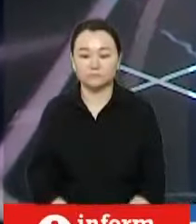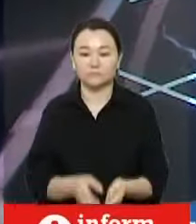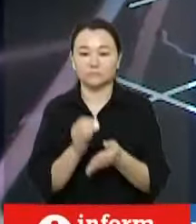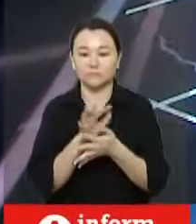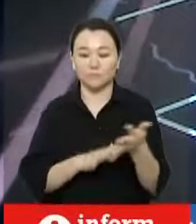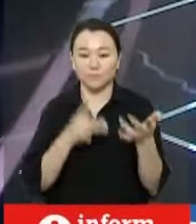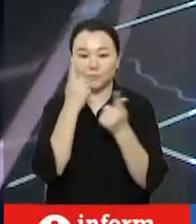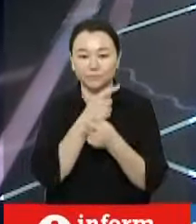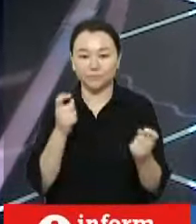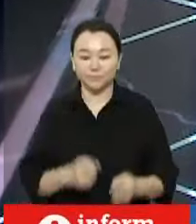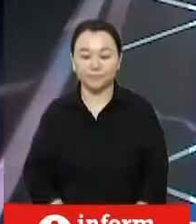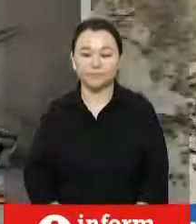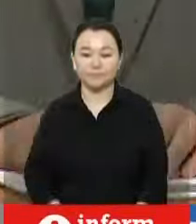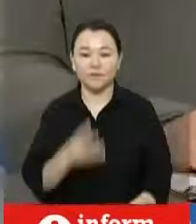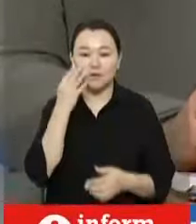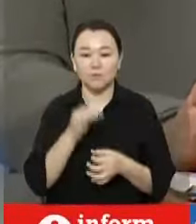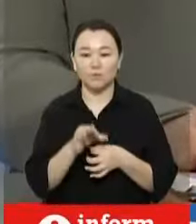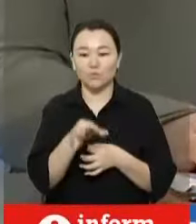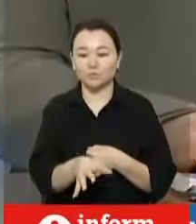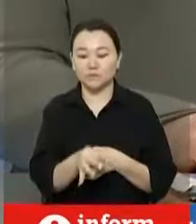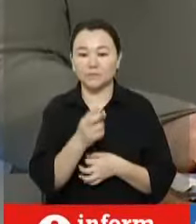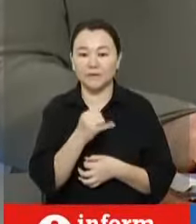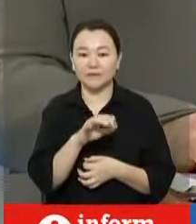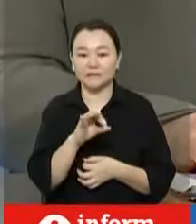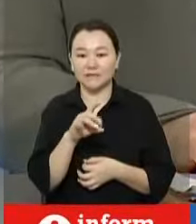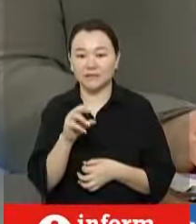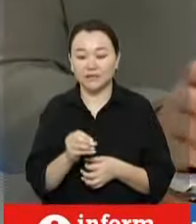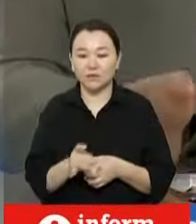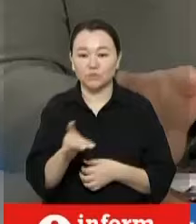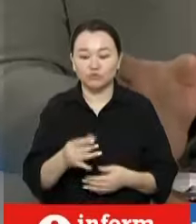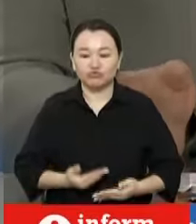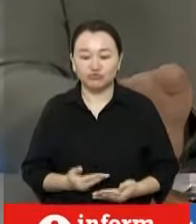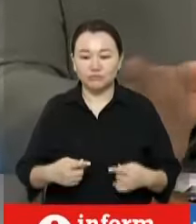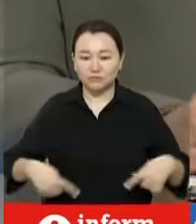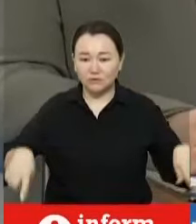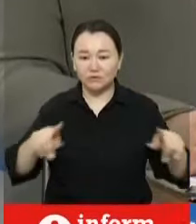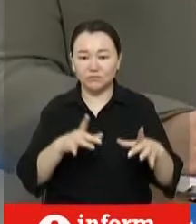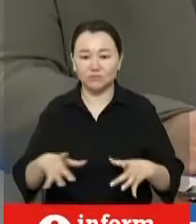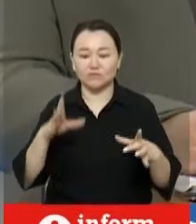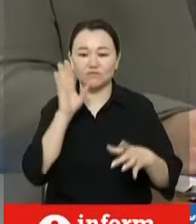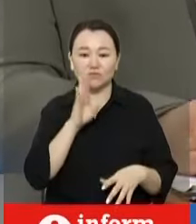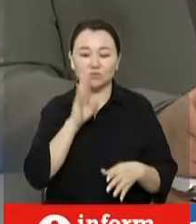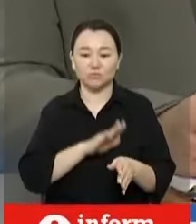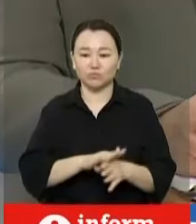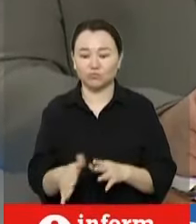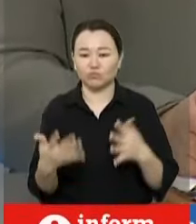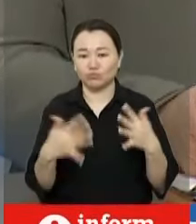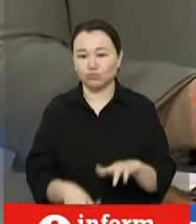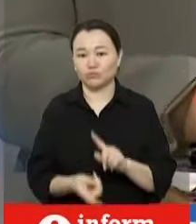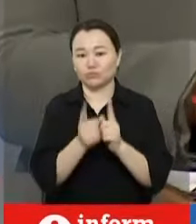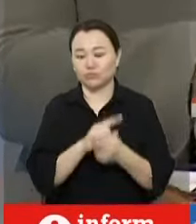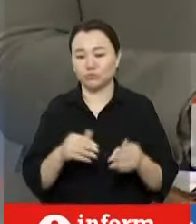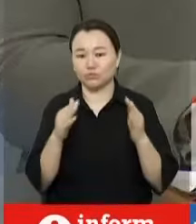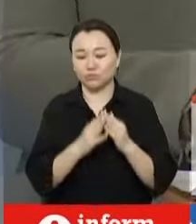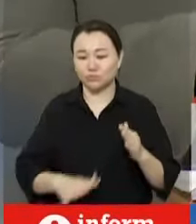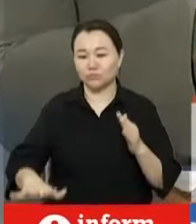Tikelay Ferdin Forum Büro. Almaty oblasındagı Baysirke aulunun tırgındarı aynala külge aynalıp dep narazı. Köktem küzde üydün aulası